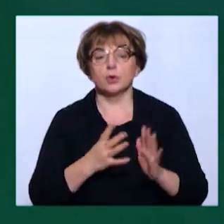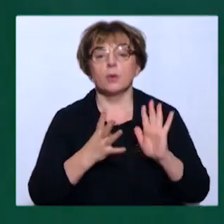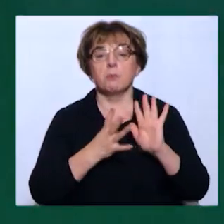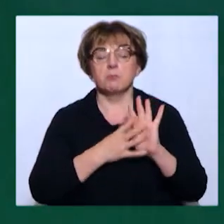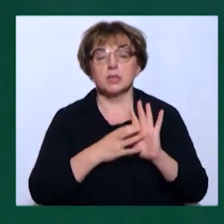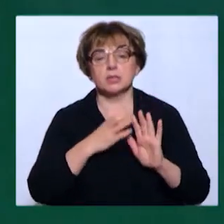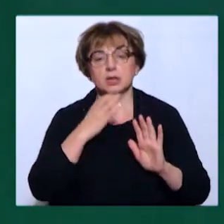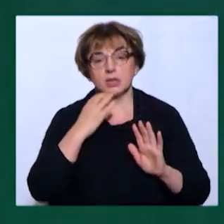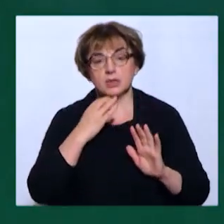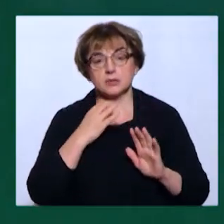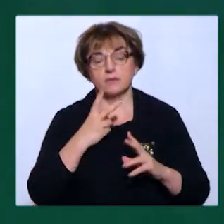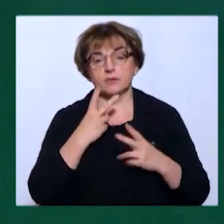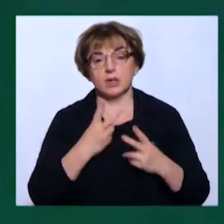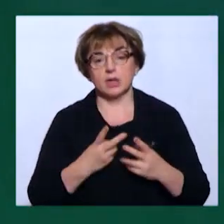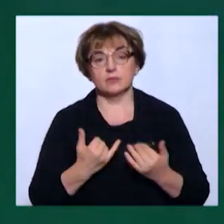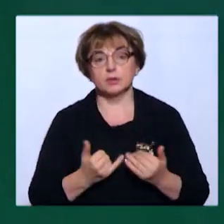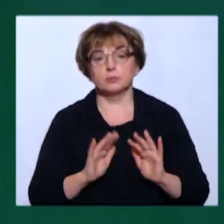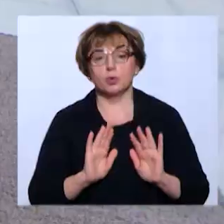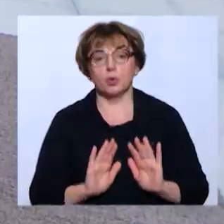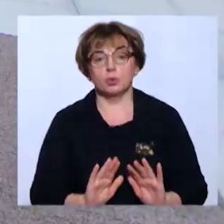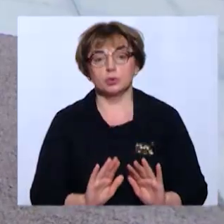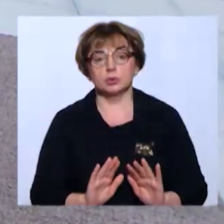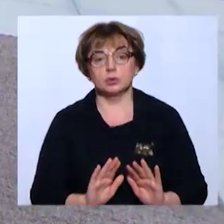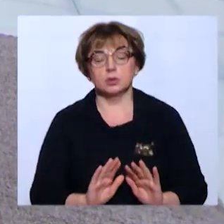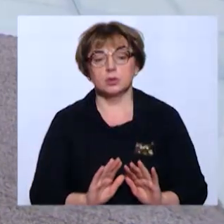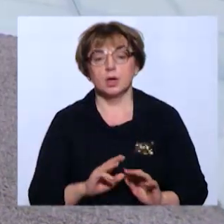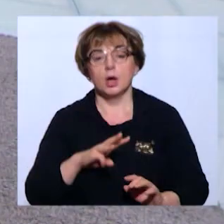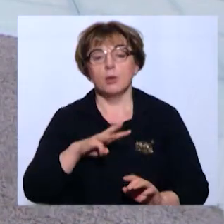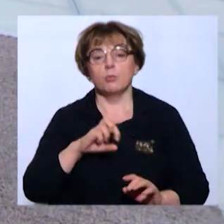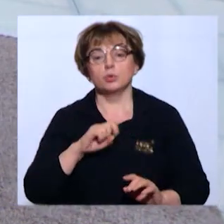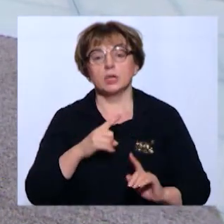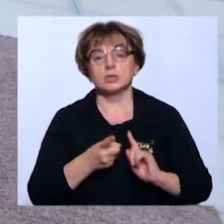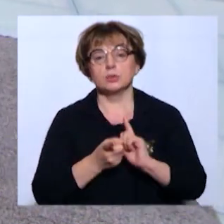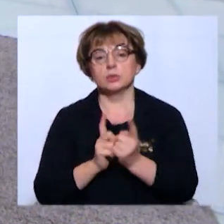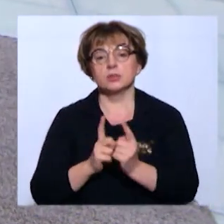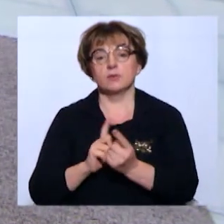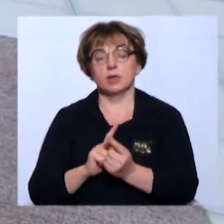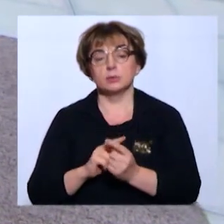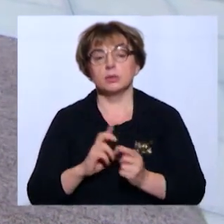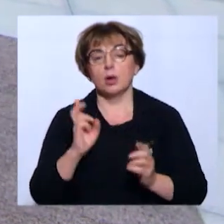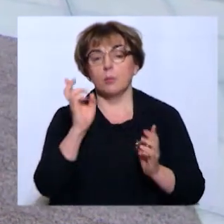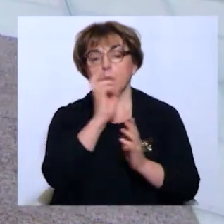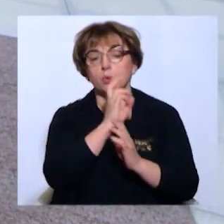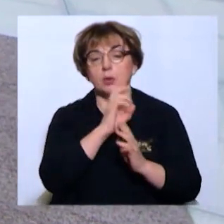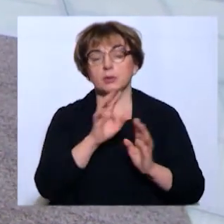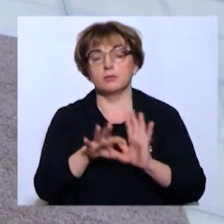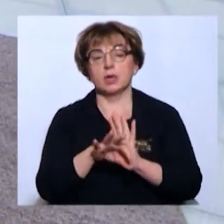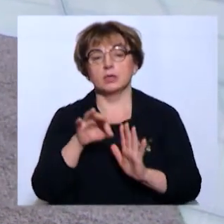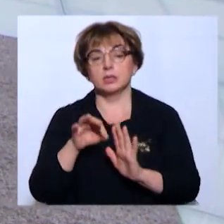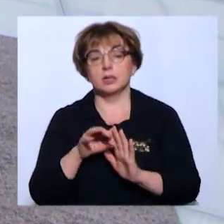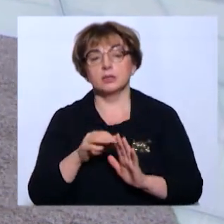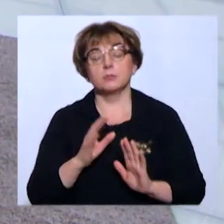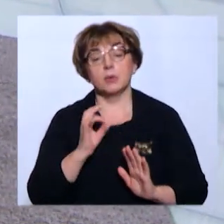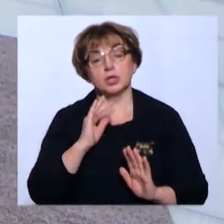კლასელები განვიხილავთ მხოლოდ მუტაციურ ცვალებადობას და ბუნებრივ გადარჩევას. მაგრამ